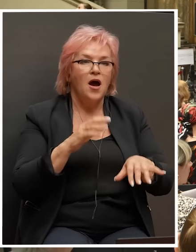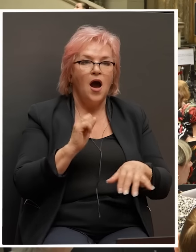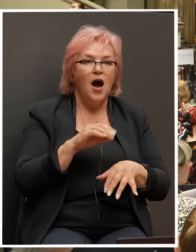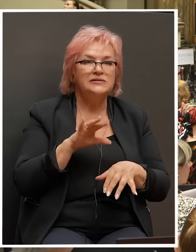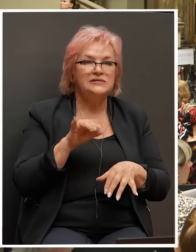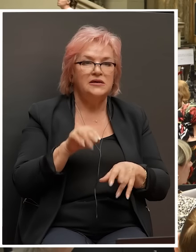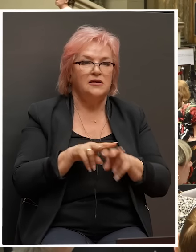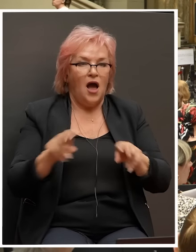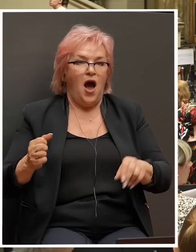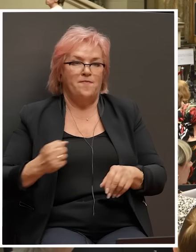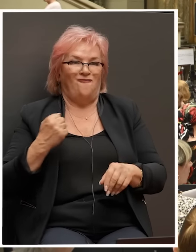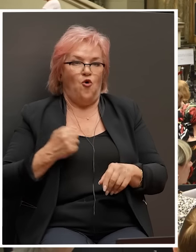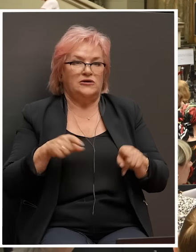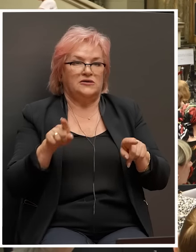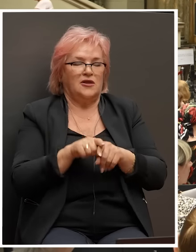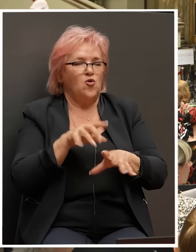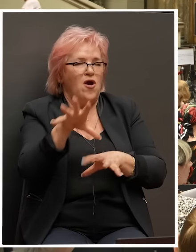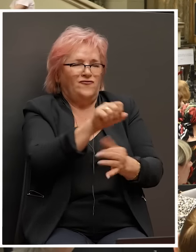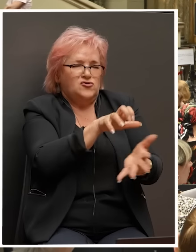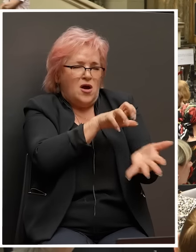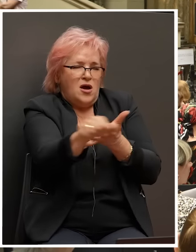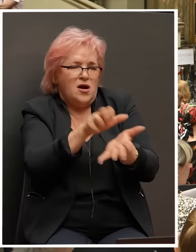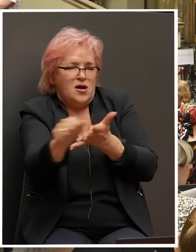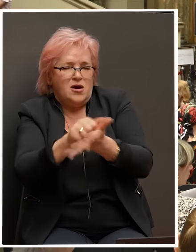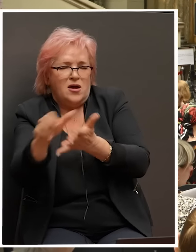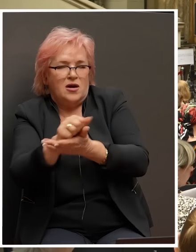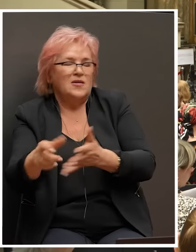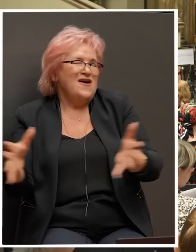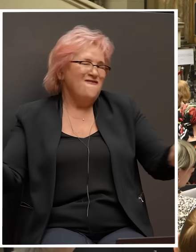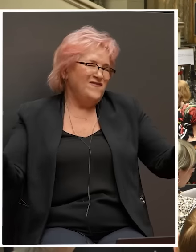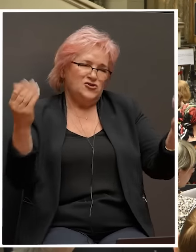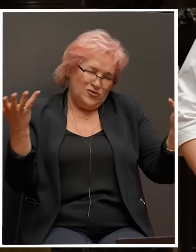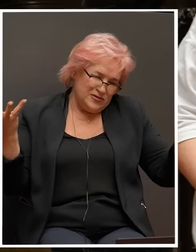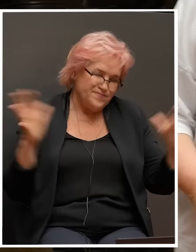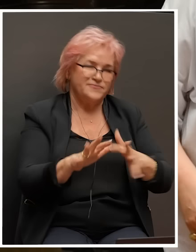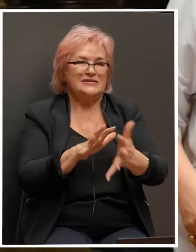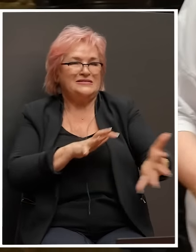Аттилы. Нормальное такое сравнение. Аттилы, того самого Аттилы, который все разрушил.